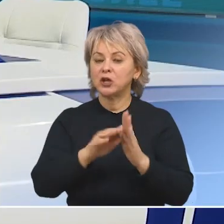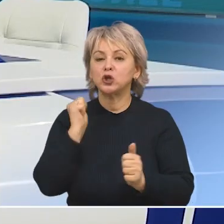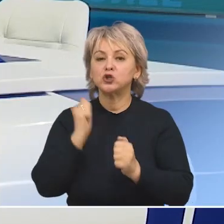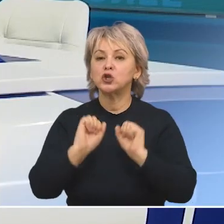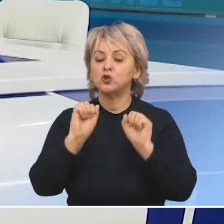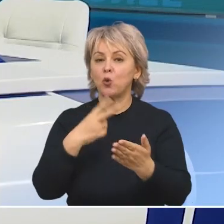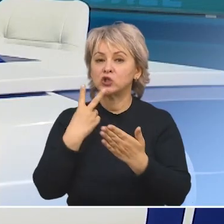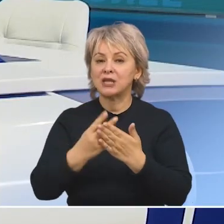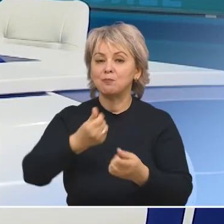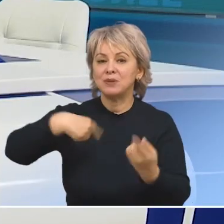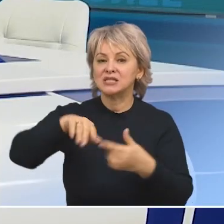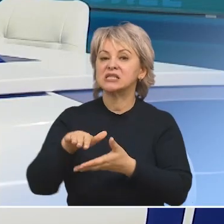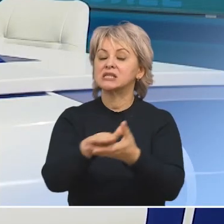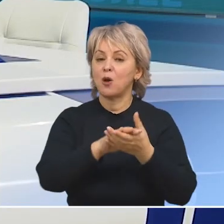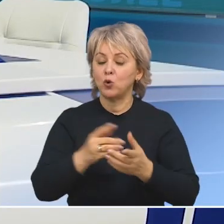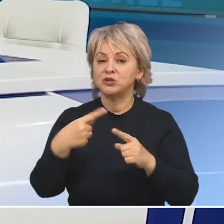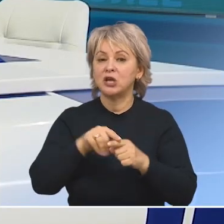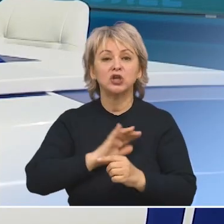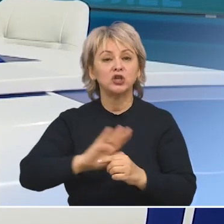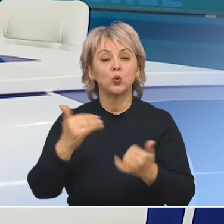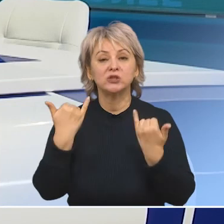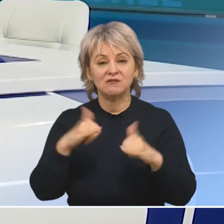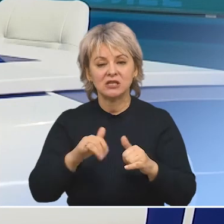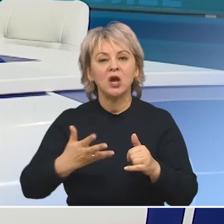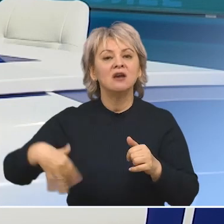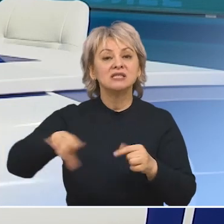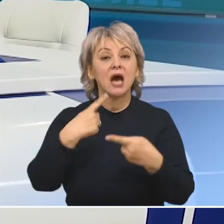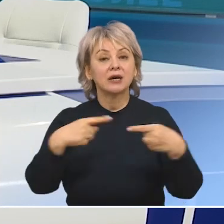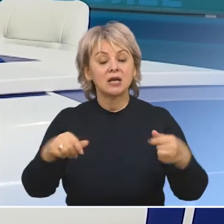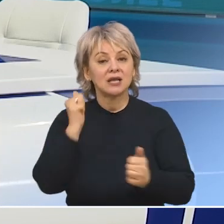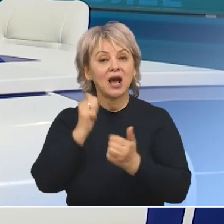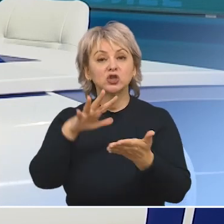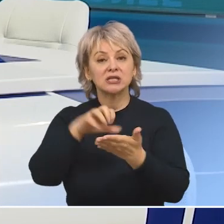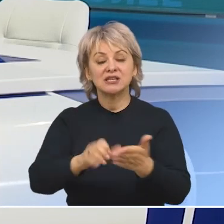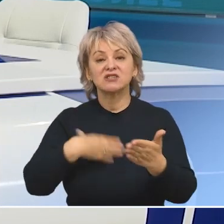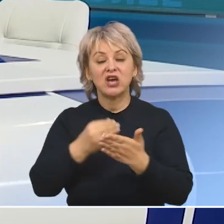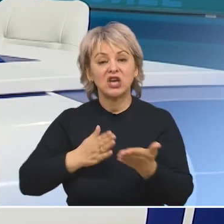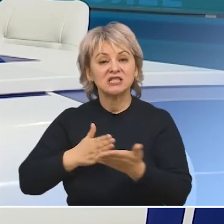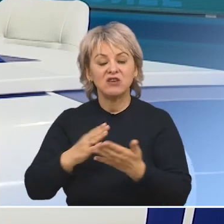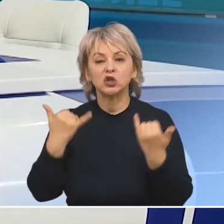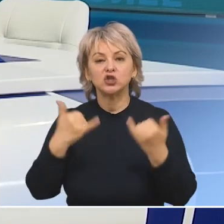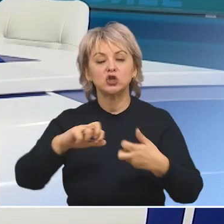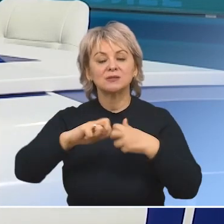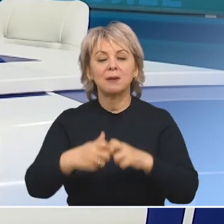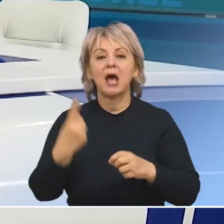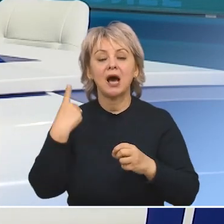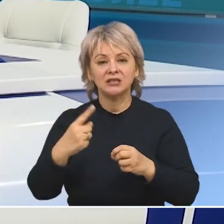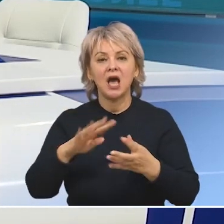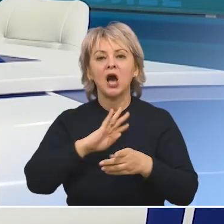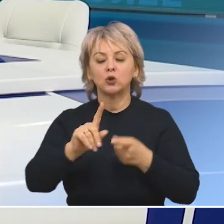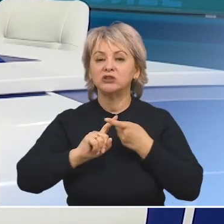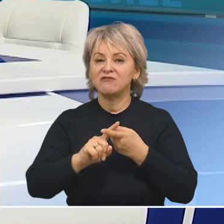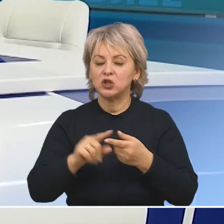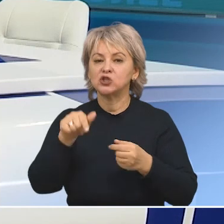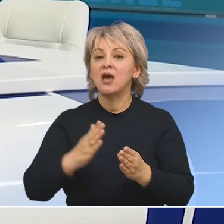программе все чаще можно увидеть бизнес-сообщество. Это и неудивительно. Они все разные, каждый занимается своей сферой, но сейчас проблема одна –